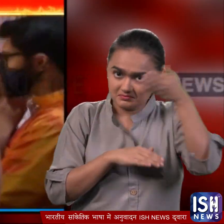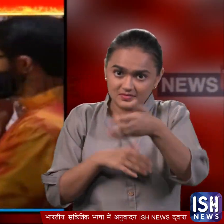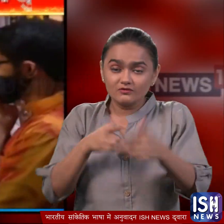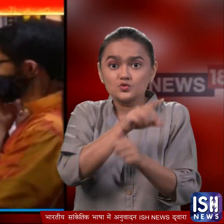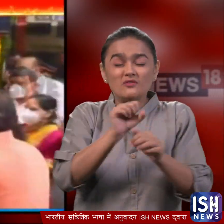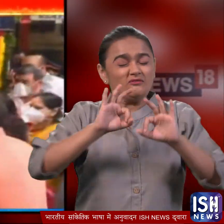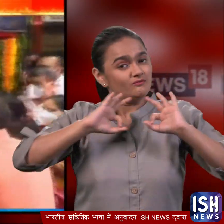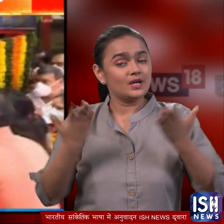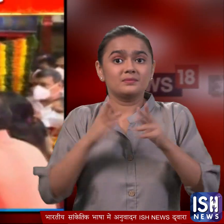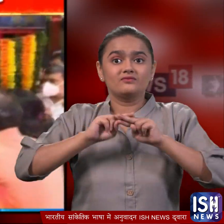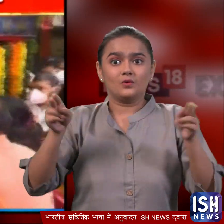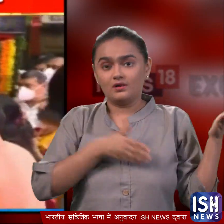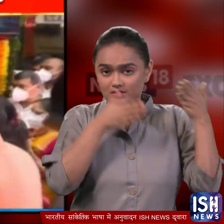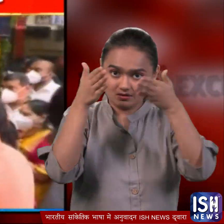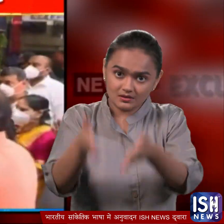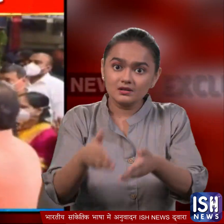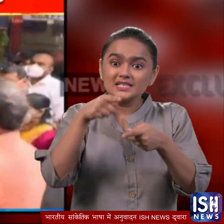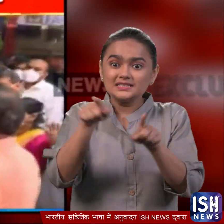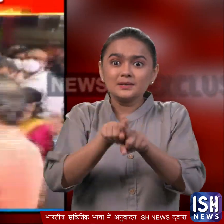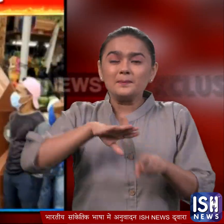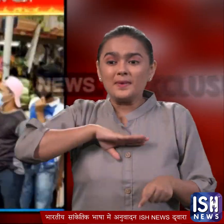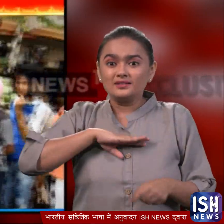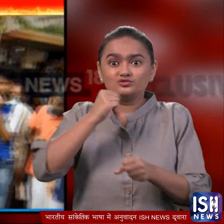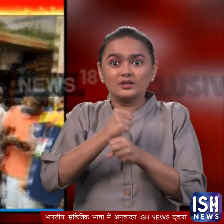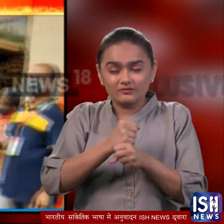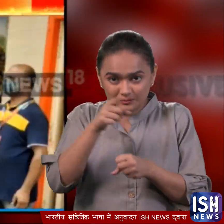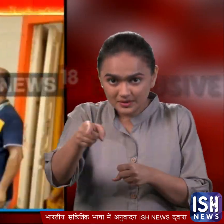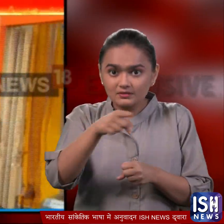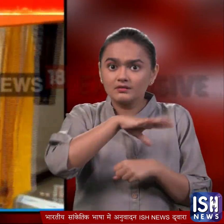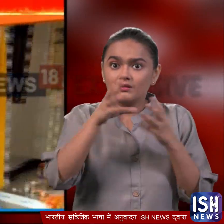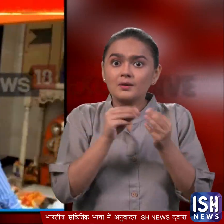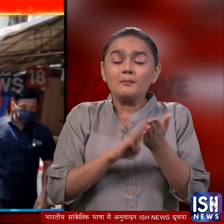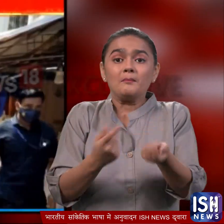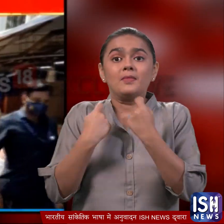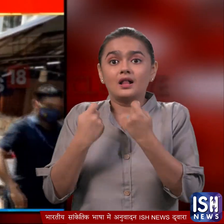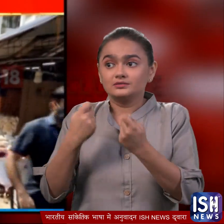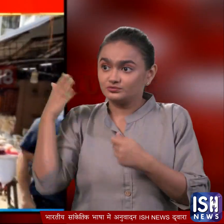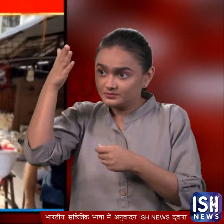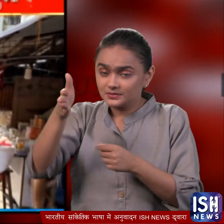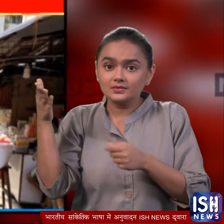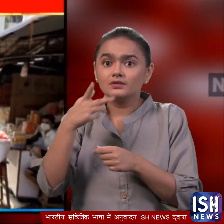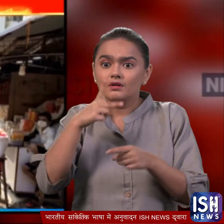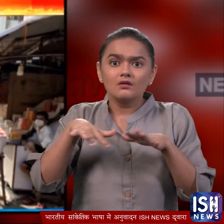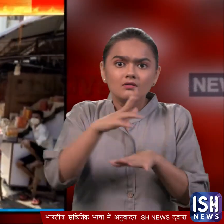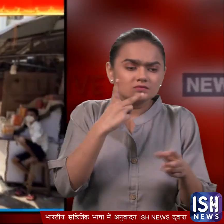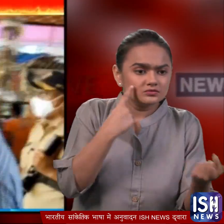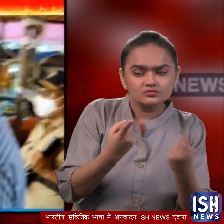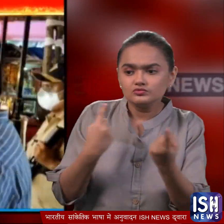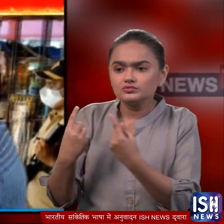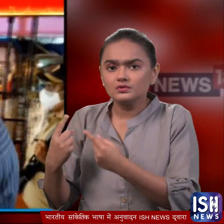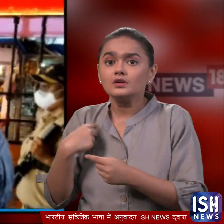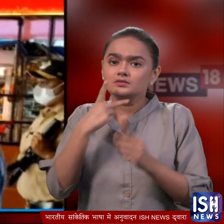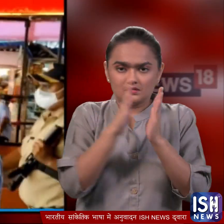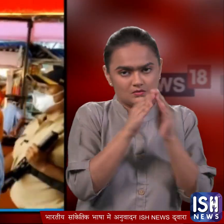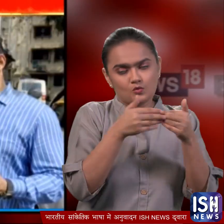में दर्शन के लिए पहुंचे। इस मौके पर उनका पूरा परिवार साथ नजर आया। इसके साथ ही महाराष्ट्र सरकार में मंत्री असलम शेख ने भी महालक्ष्मी मंदिर पहुंचकर वहां